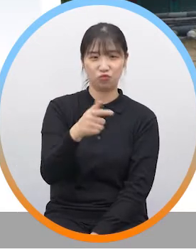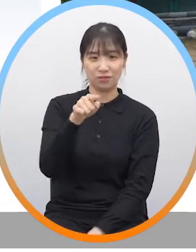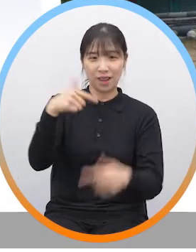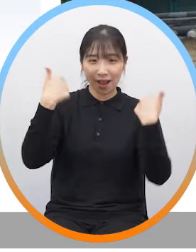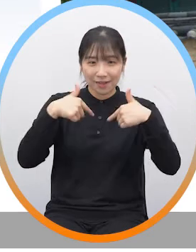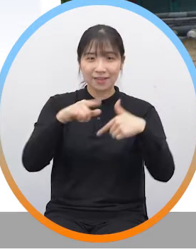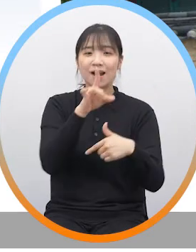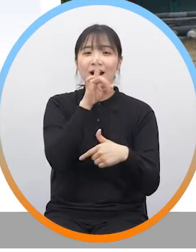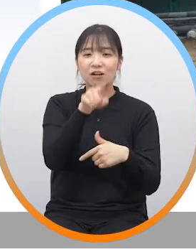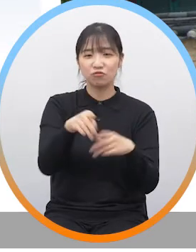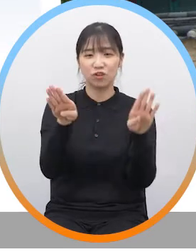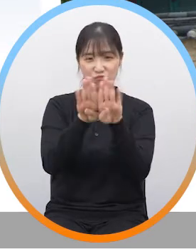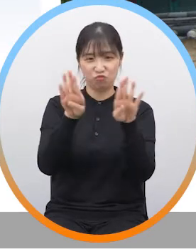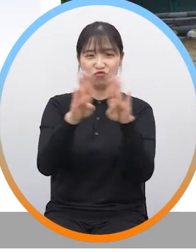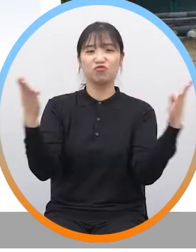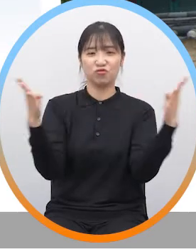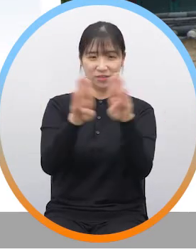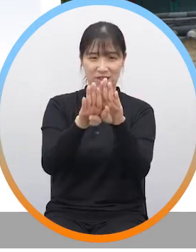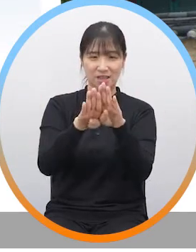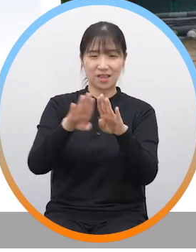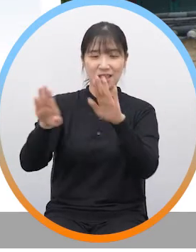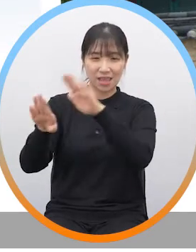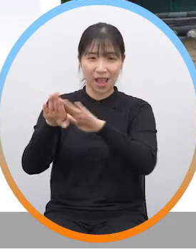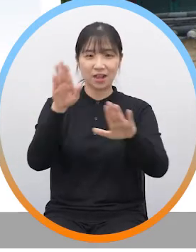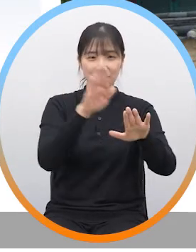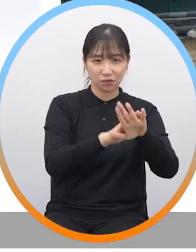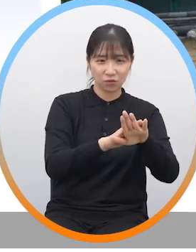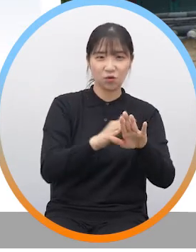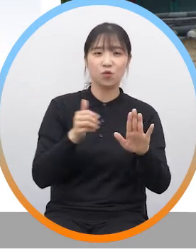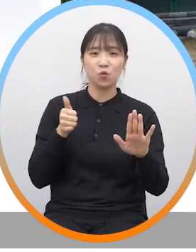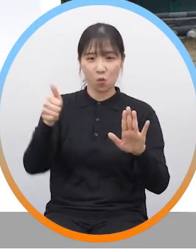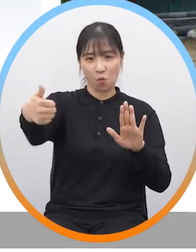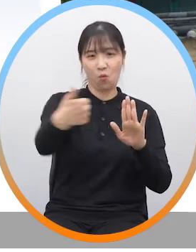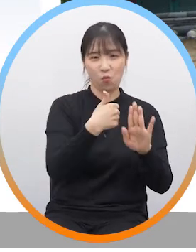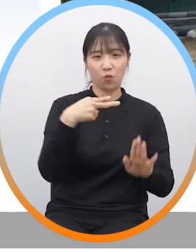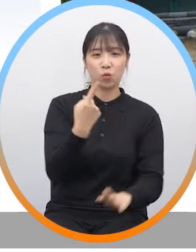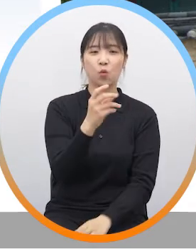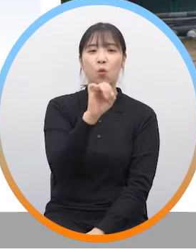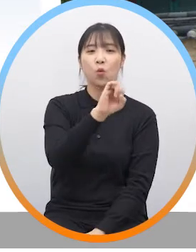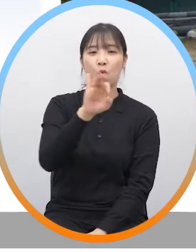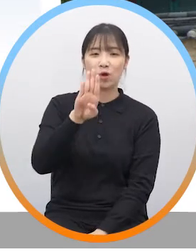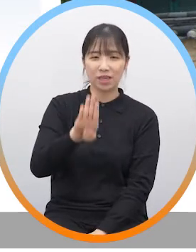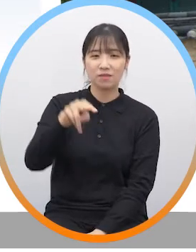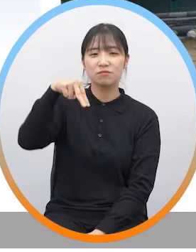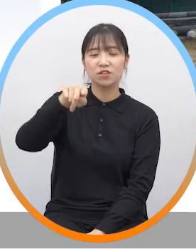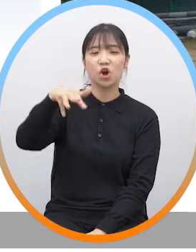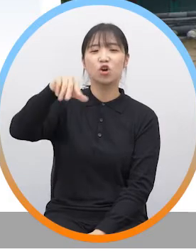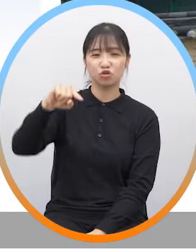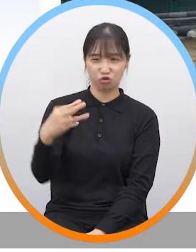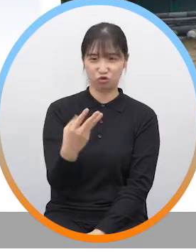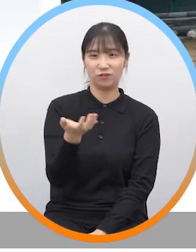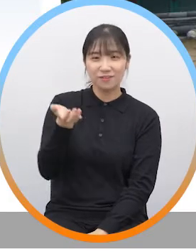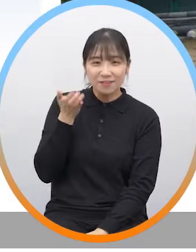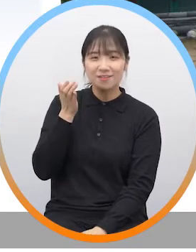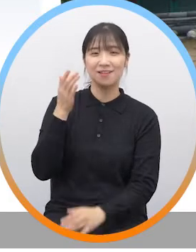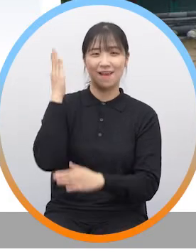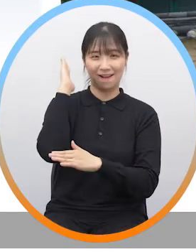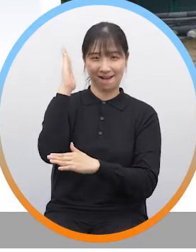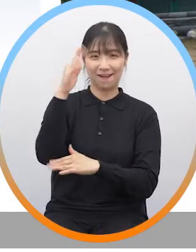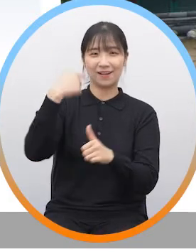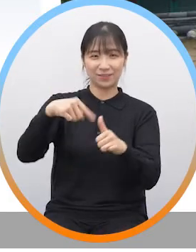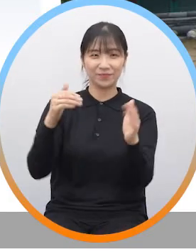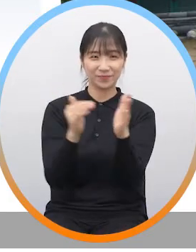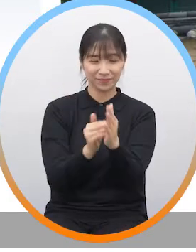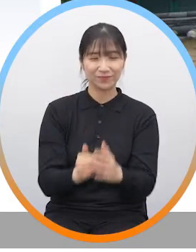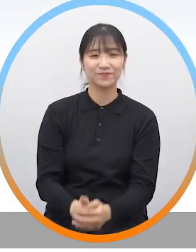항상 가운데는 문이 닫혀 있고 양쪽으로 동입 서출을 한다고 제가 다른 강의에서도 얘기를